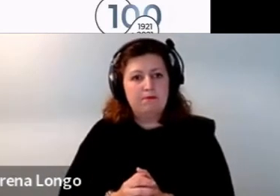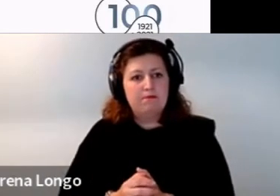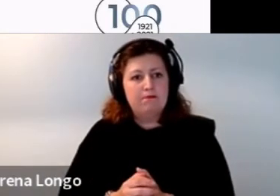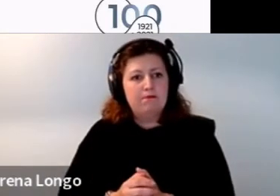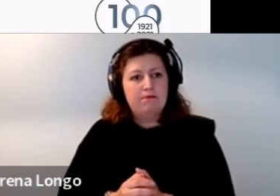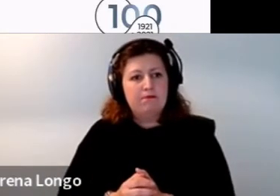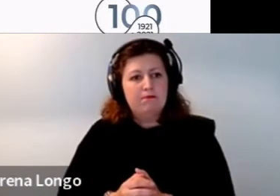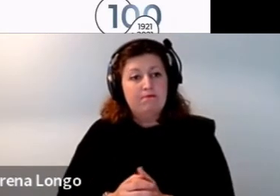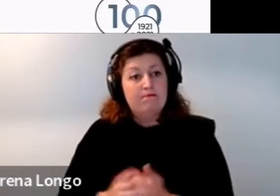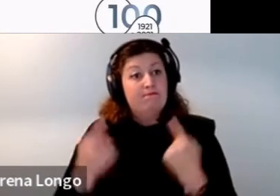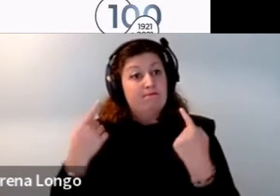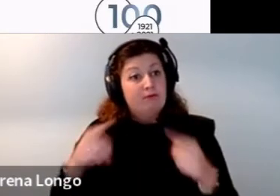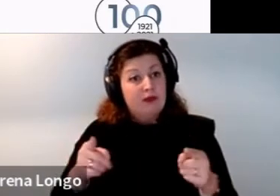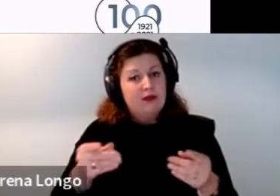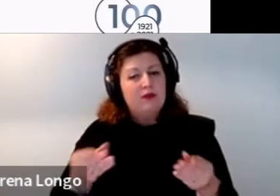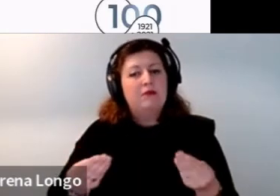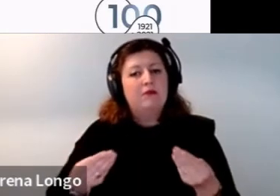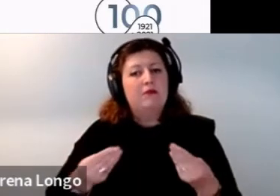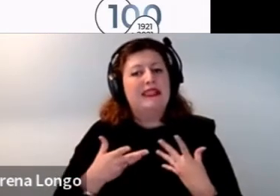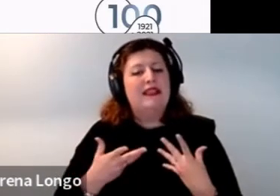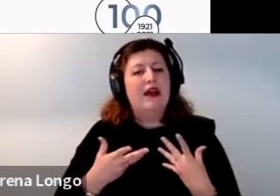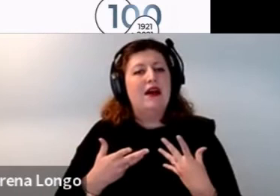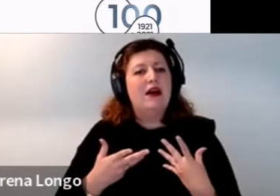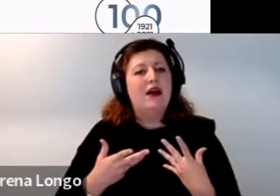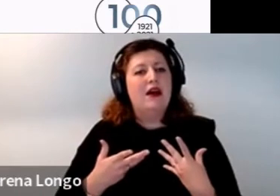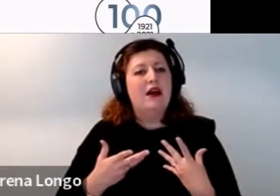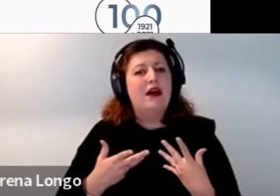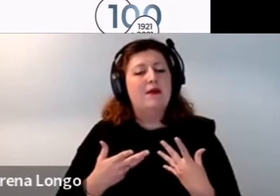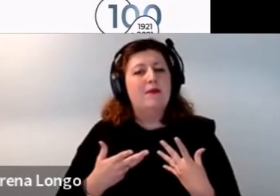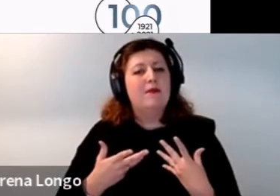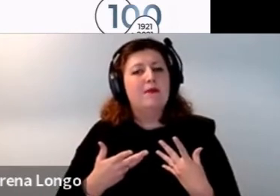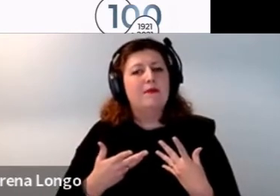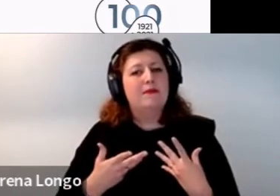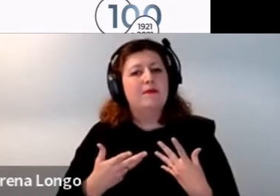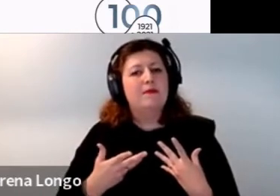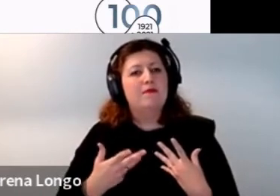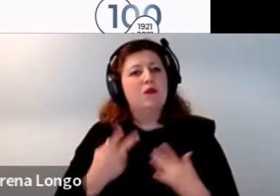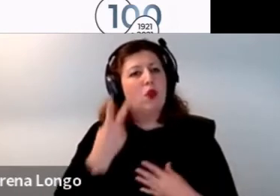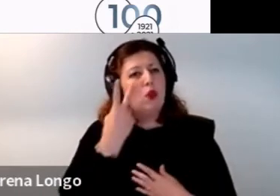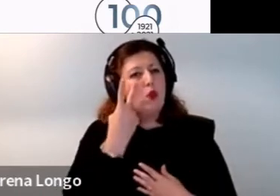consente di richiamare